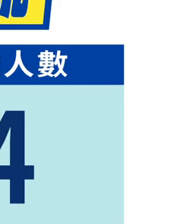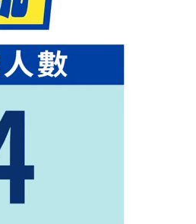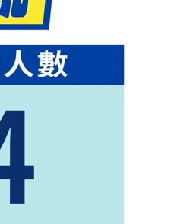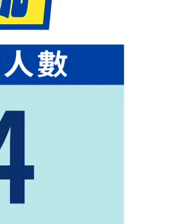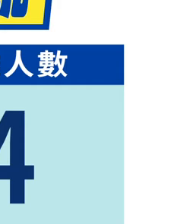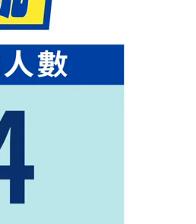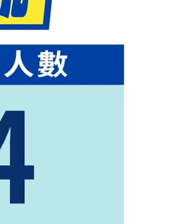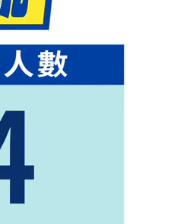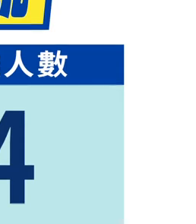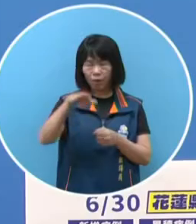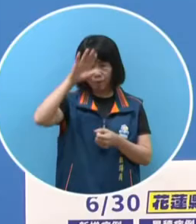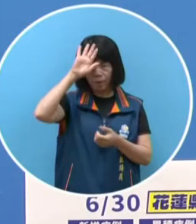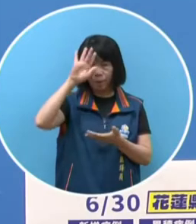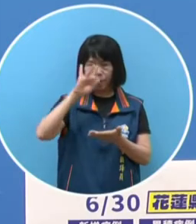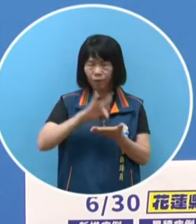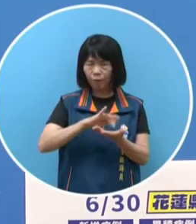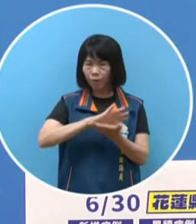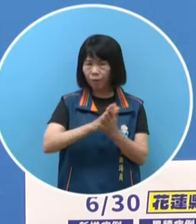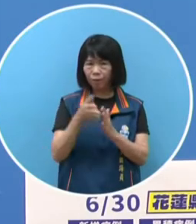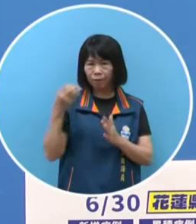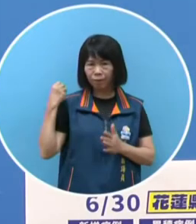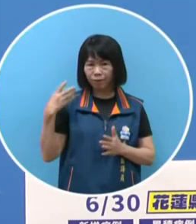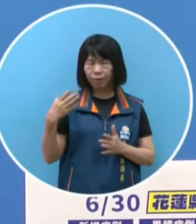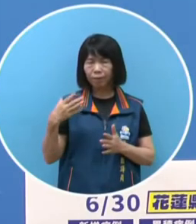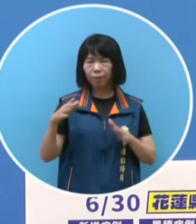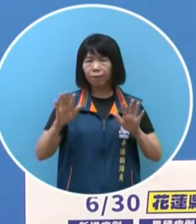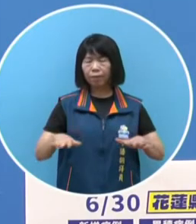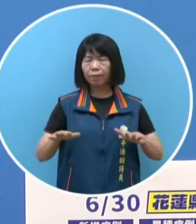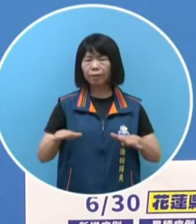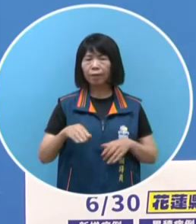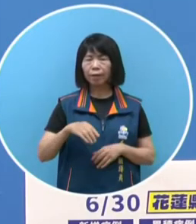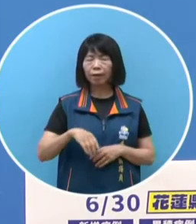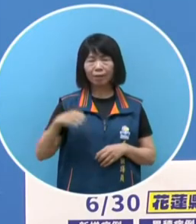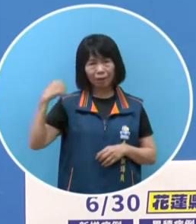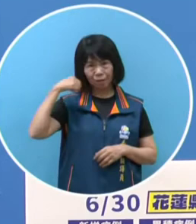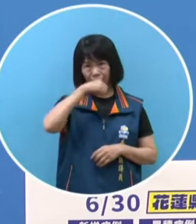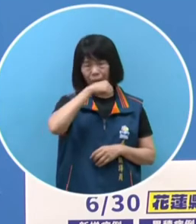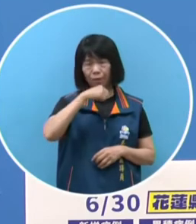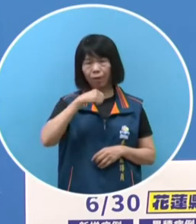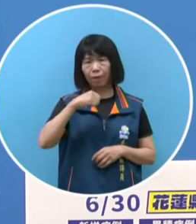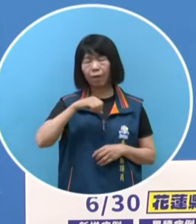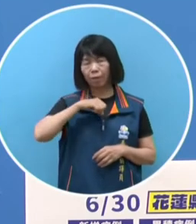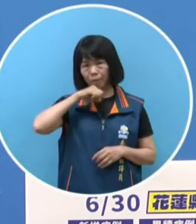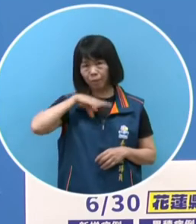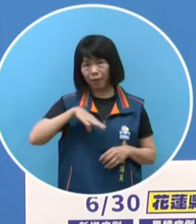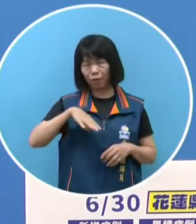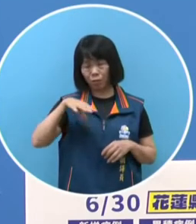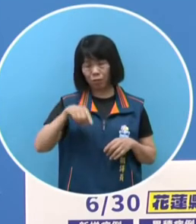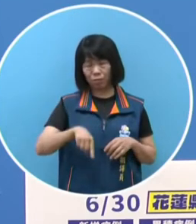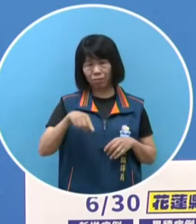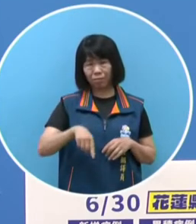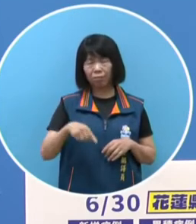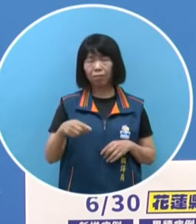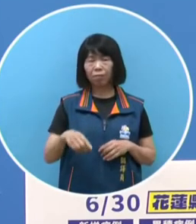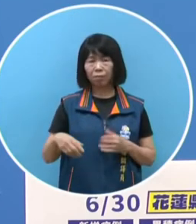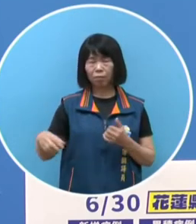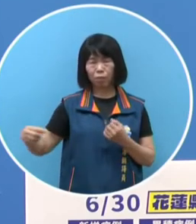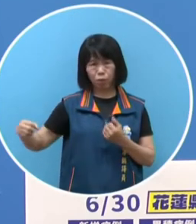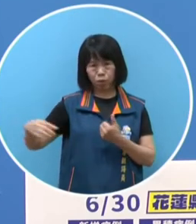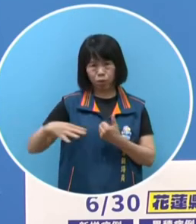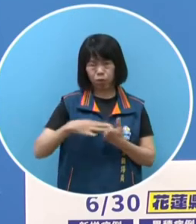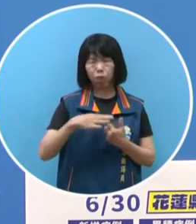康。而 CDC 目前还是三级警戒，仍然会依循中央 CDC 的防疫措施来进行防